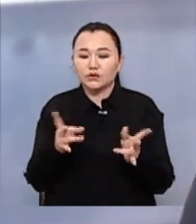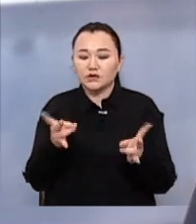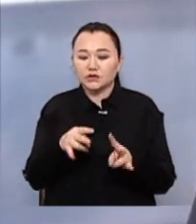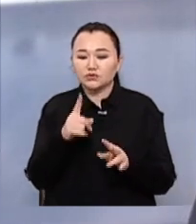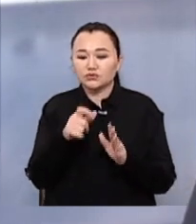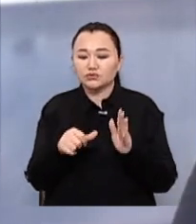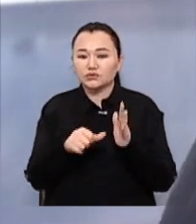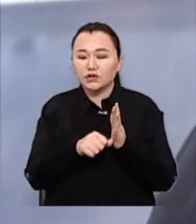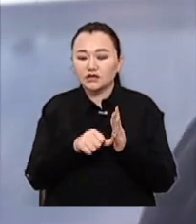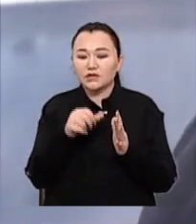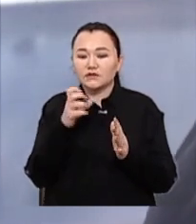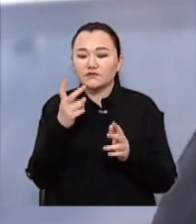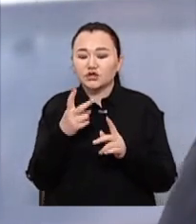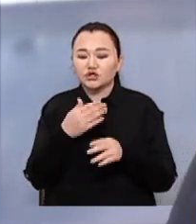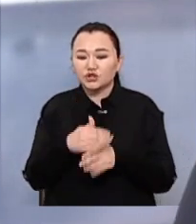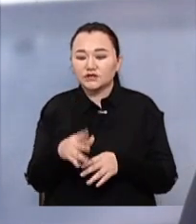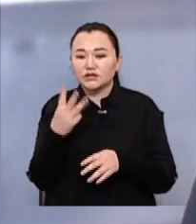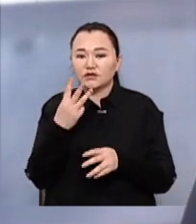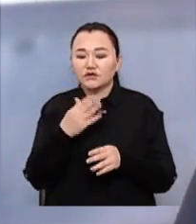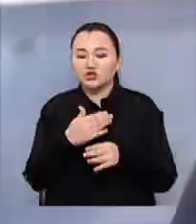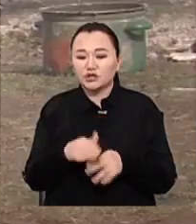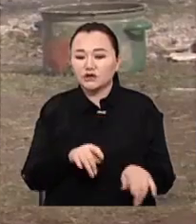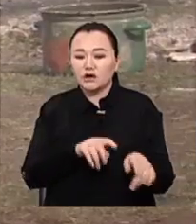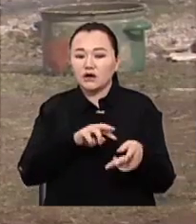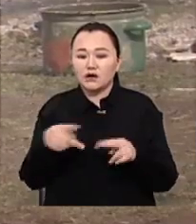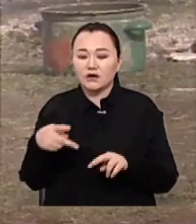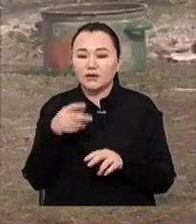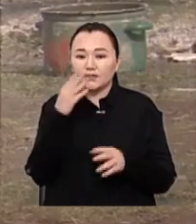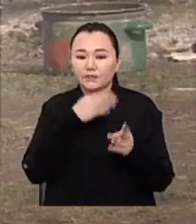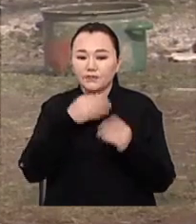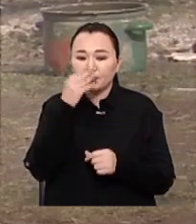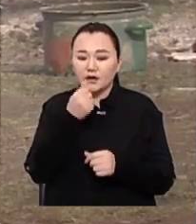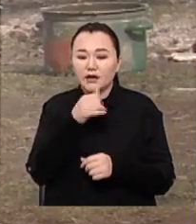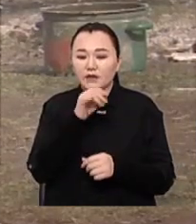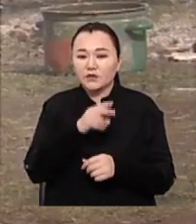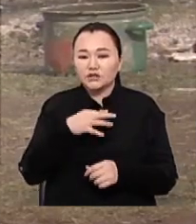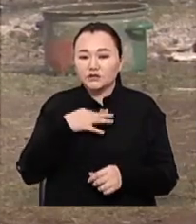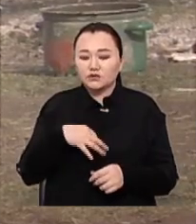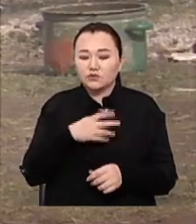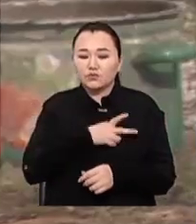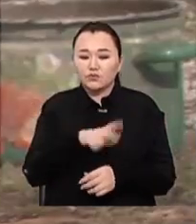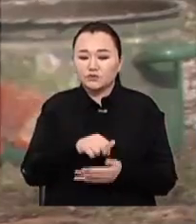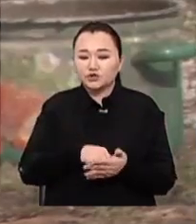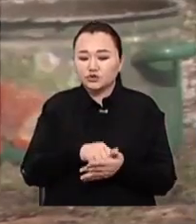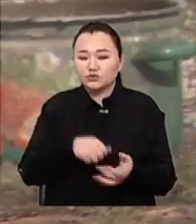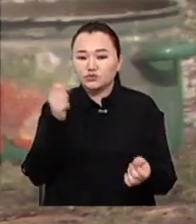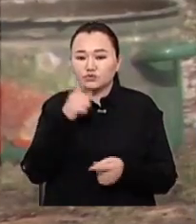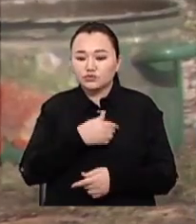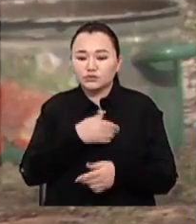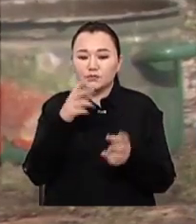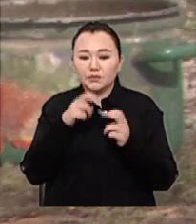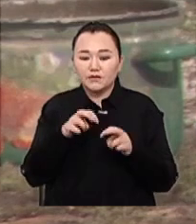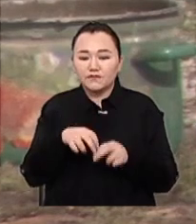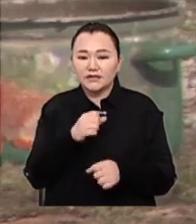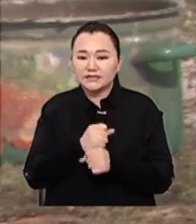106 екінші бөлімнен үшінші бөлімге ауыстырылған. Айболаттың отбасы ұлдарының неден көз жұмғанын анықтау үшін сараптама жасатып